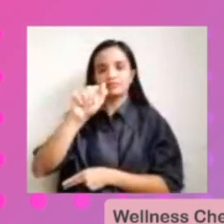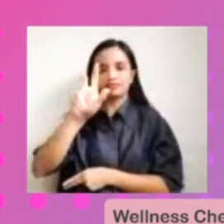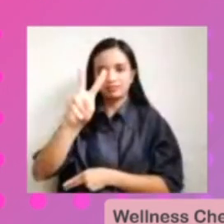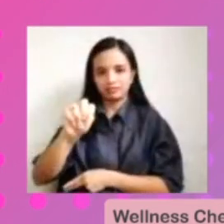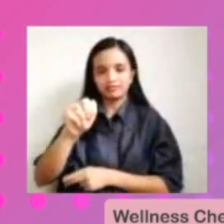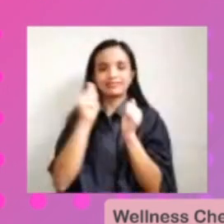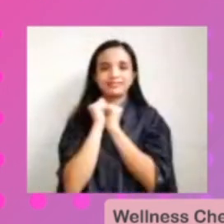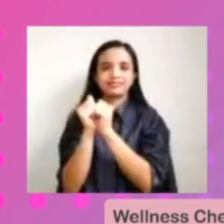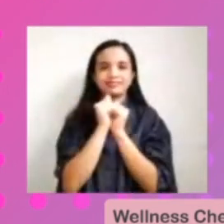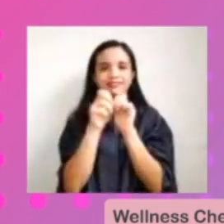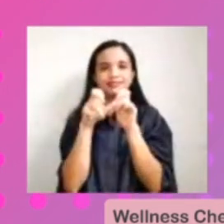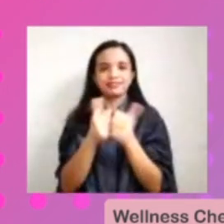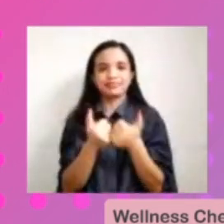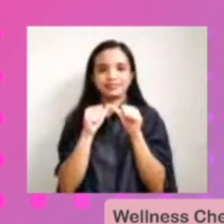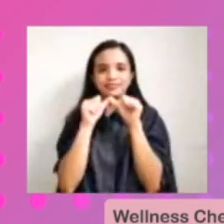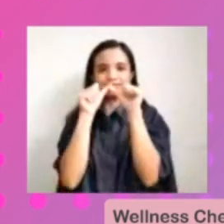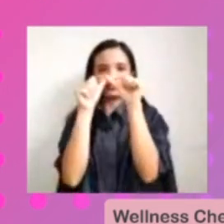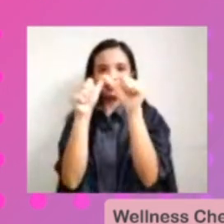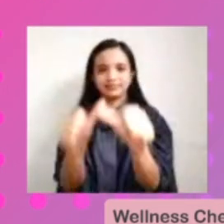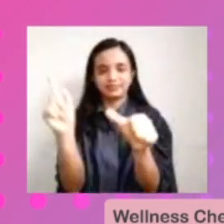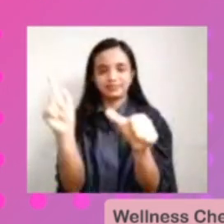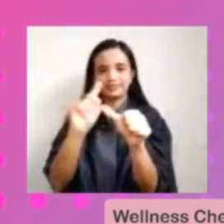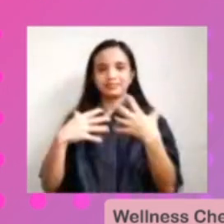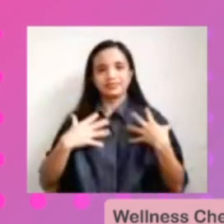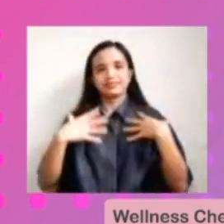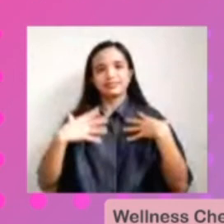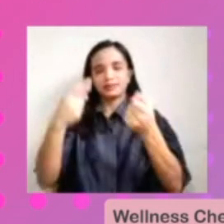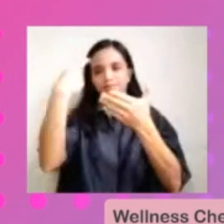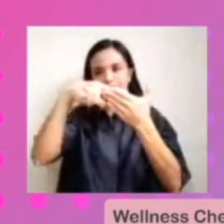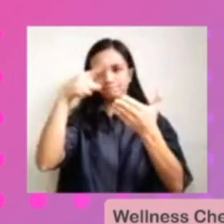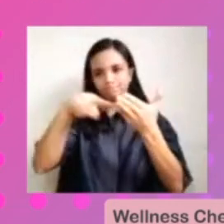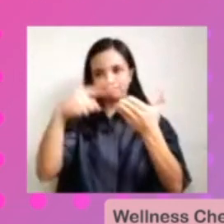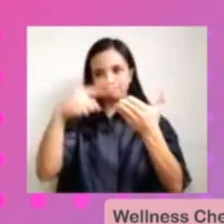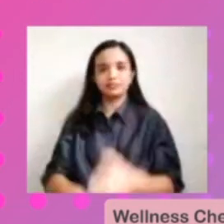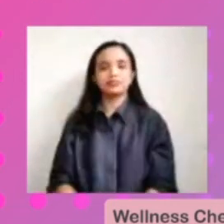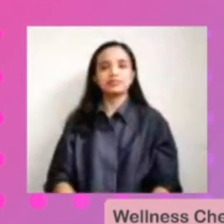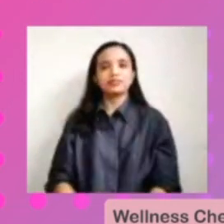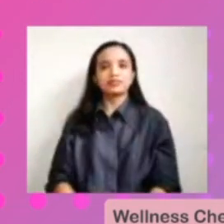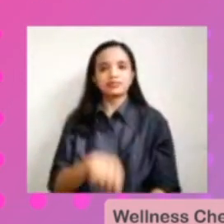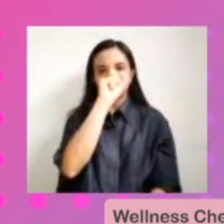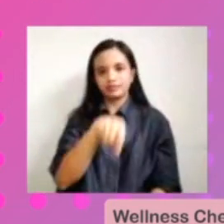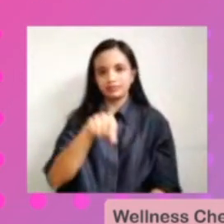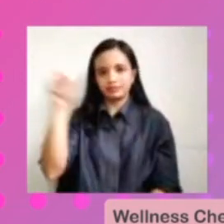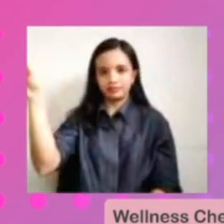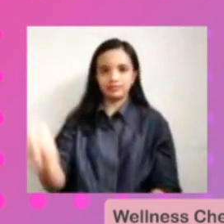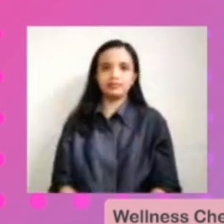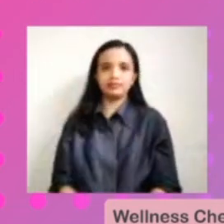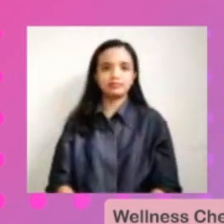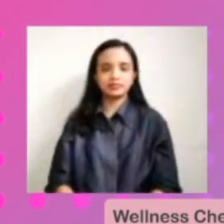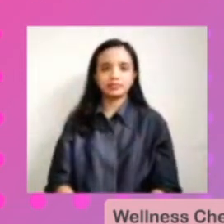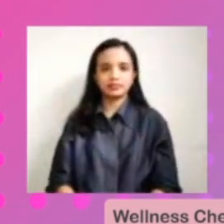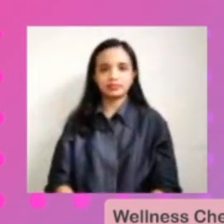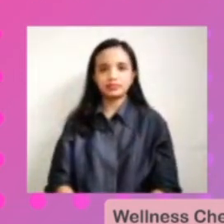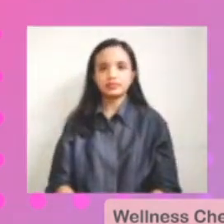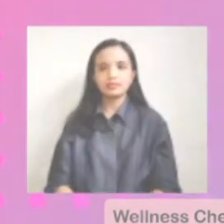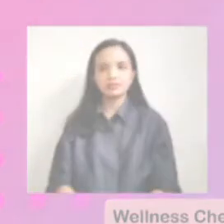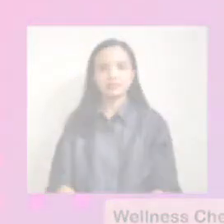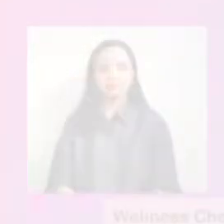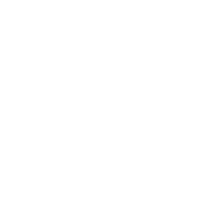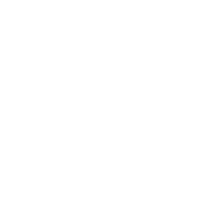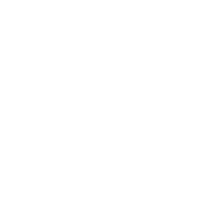nating magtulungan para po sa pagbabalik sa eskwela ng ating mga learners. Ayan, every Thursday po meron pa din